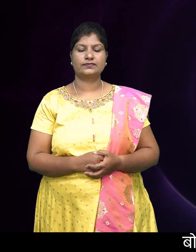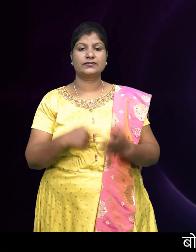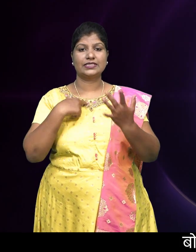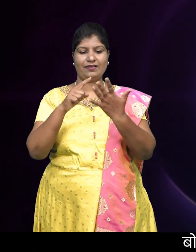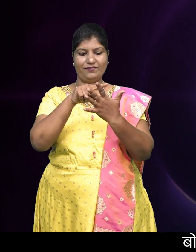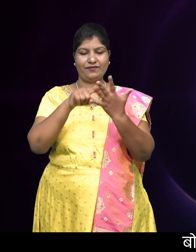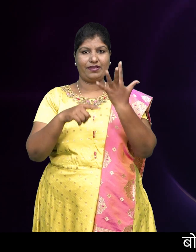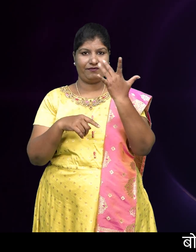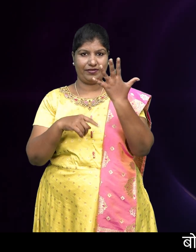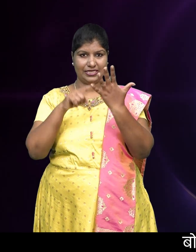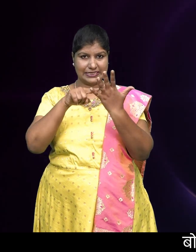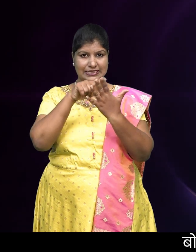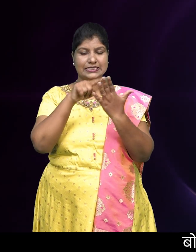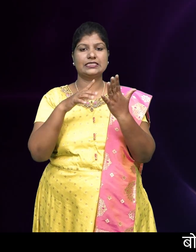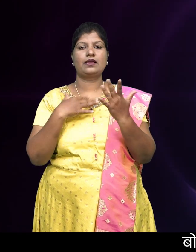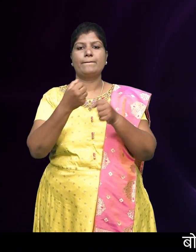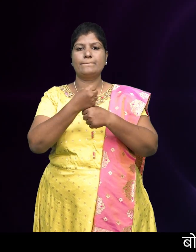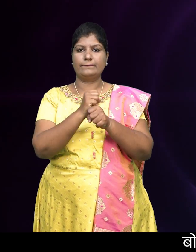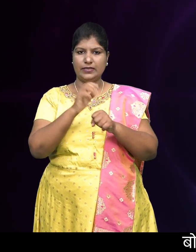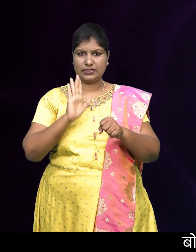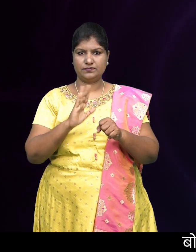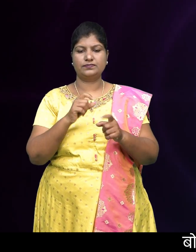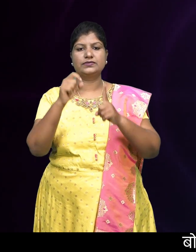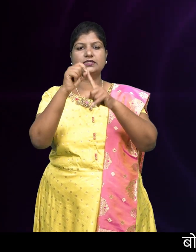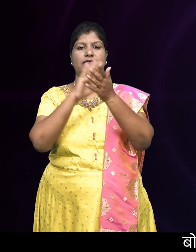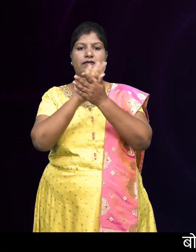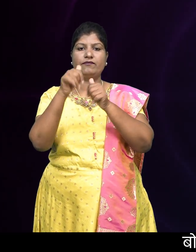बोटे फॅलेंजेसनी बनलेले असतात.